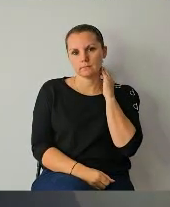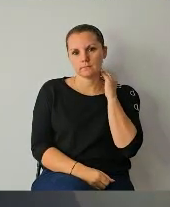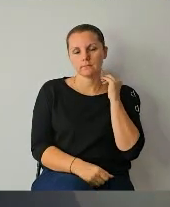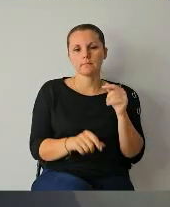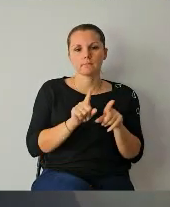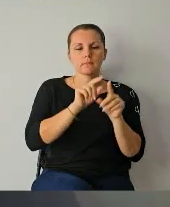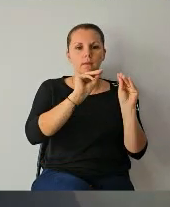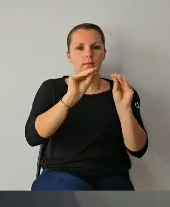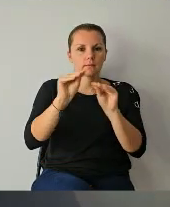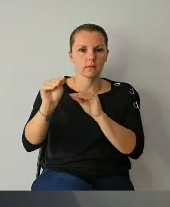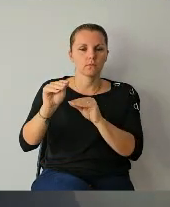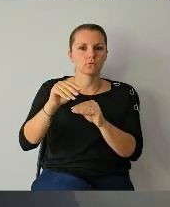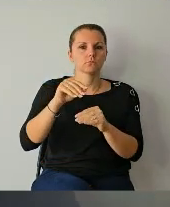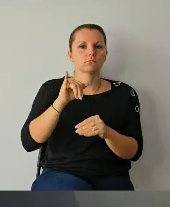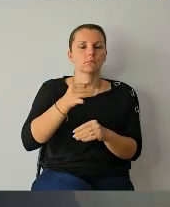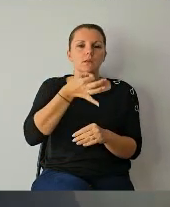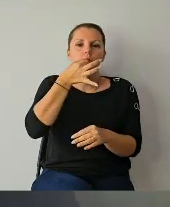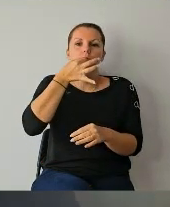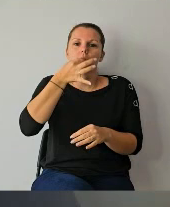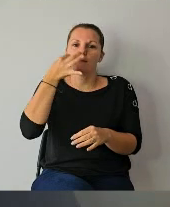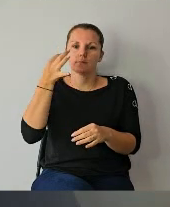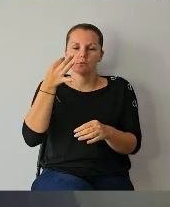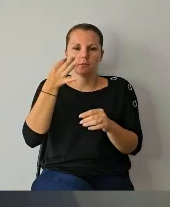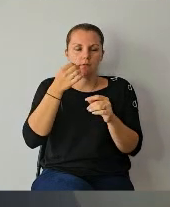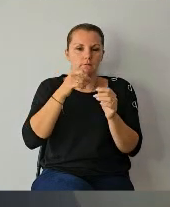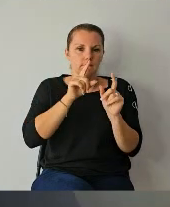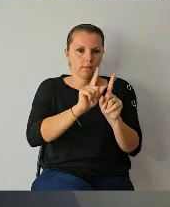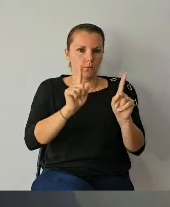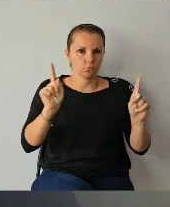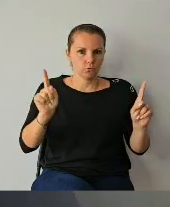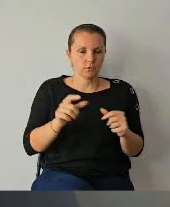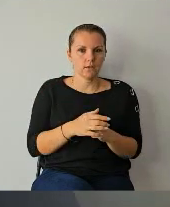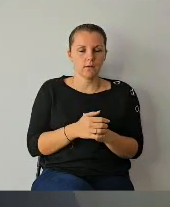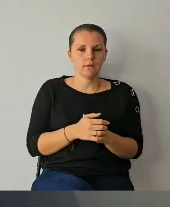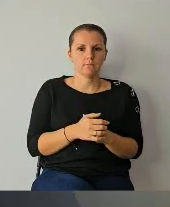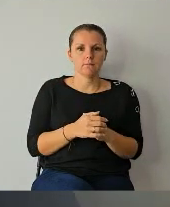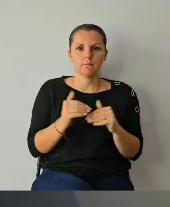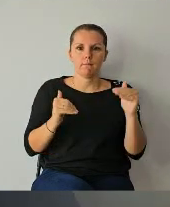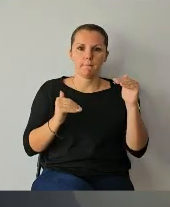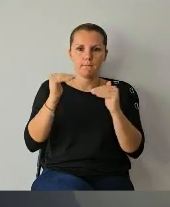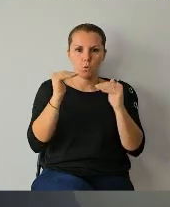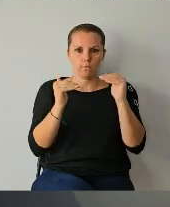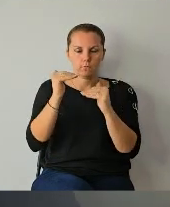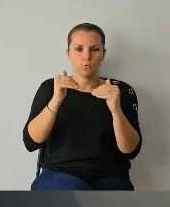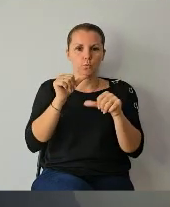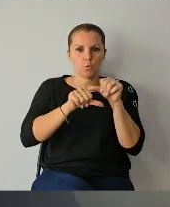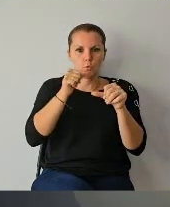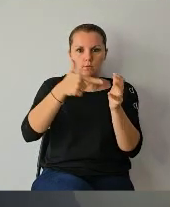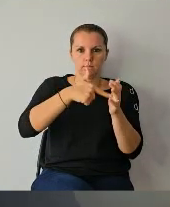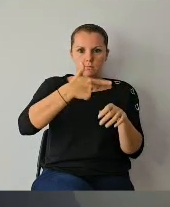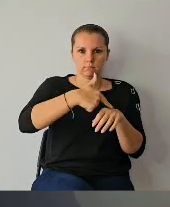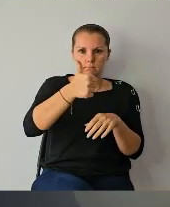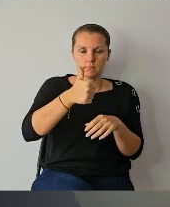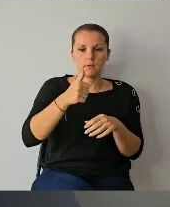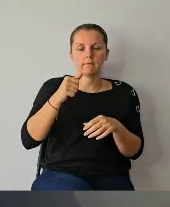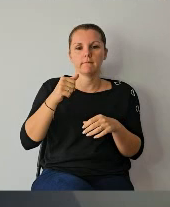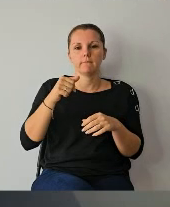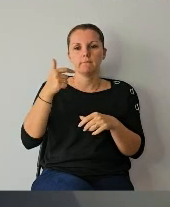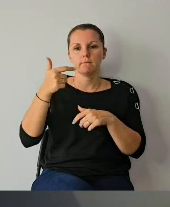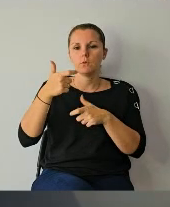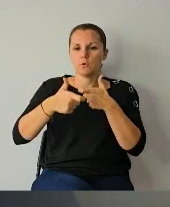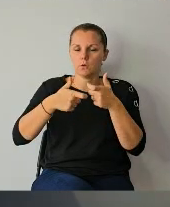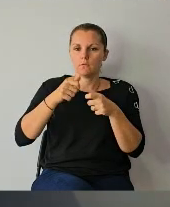Kształcenie i doskonalenie nauczycieli. W porównaniu do roku budżetowego 2021 w 2022